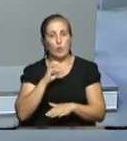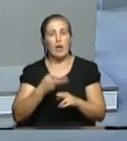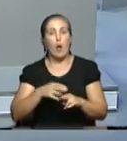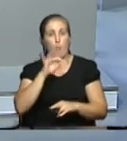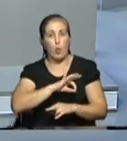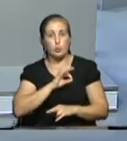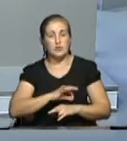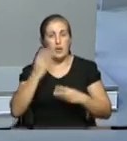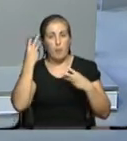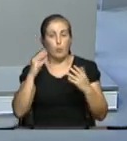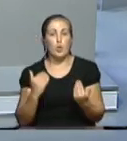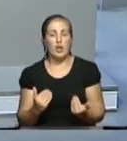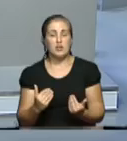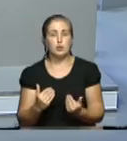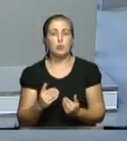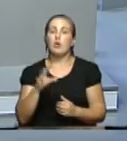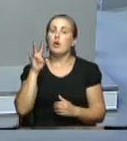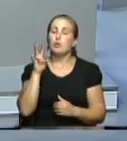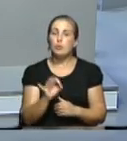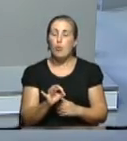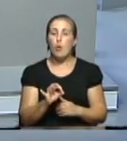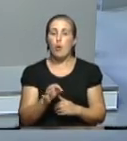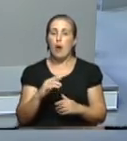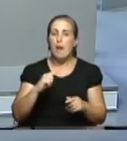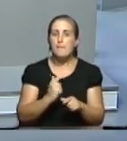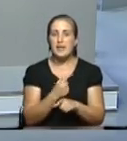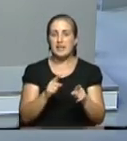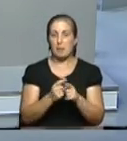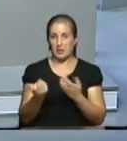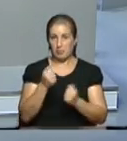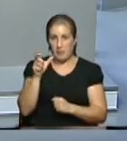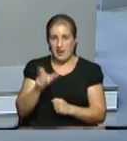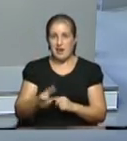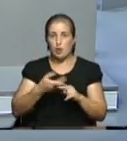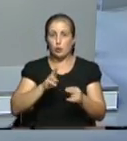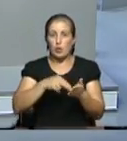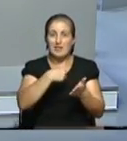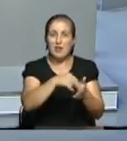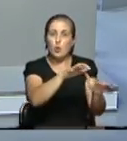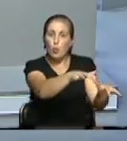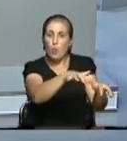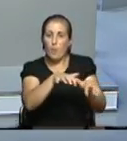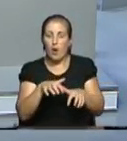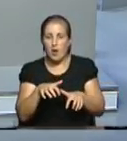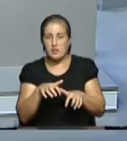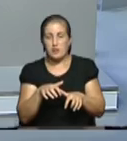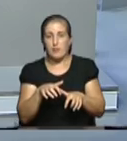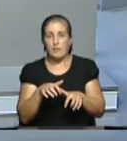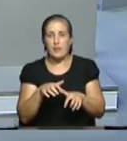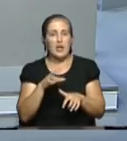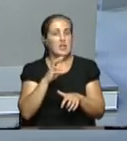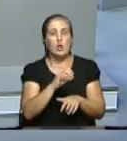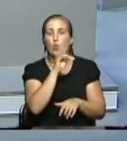пользуется популярность но опять-таки предприниматель которые закупает он закупает не у